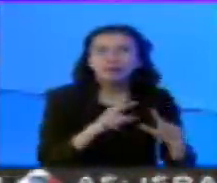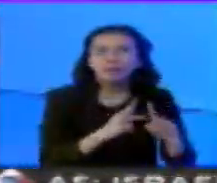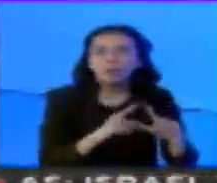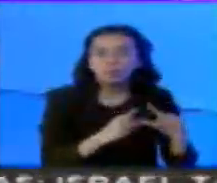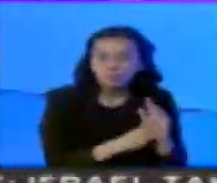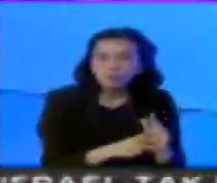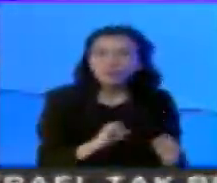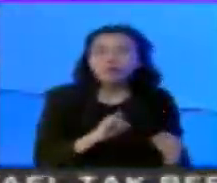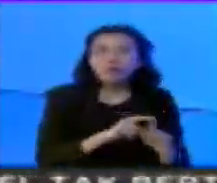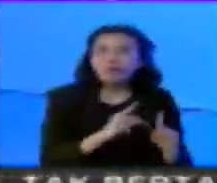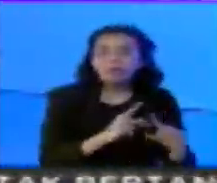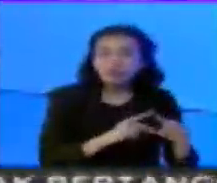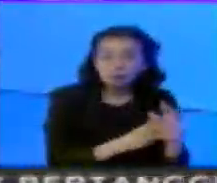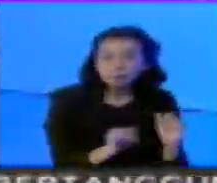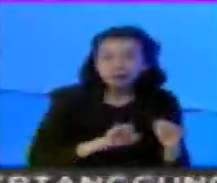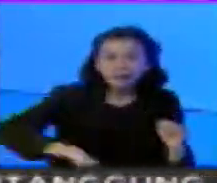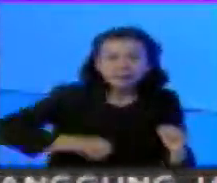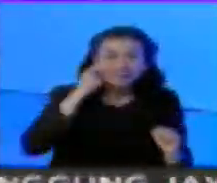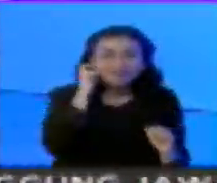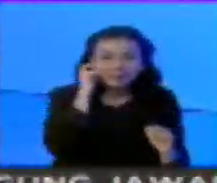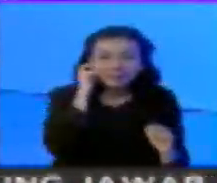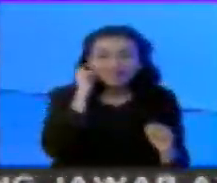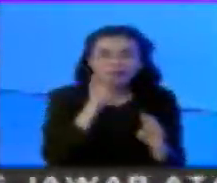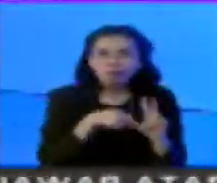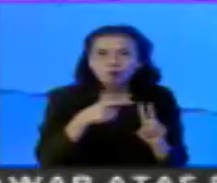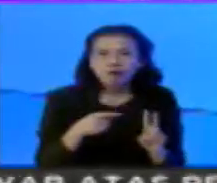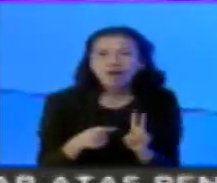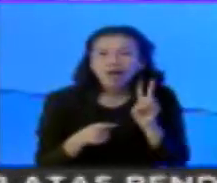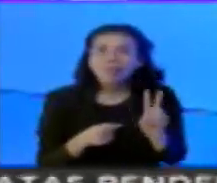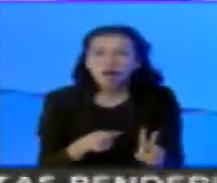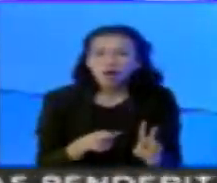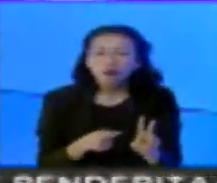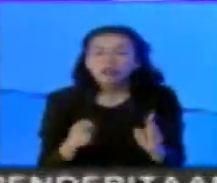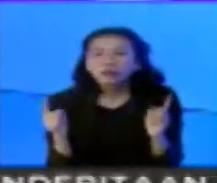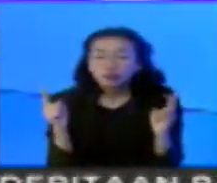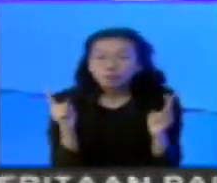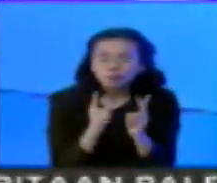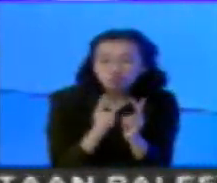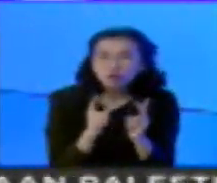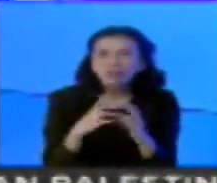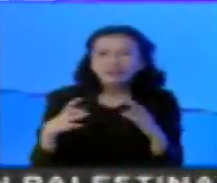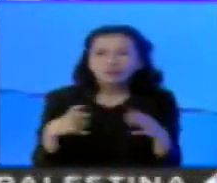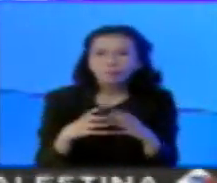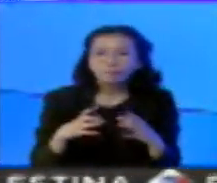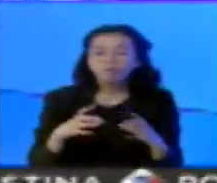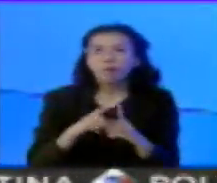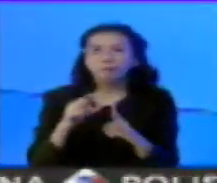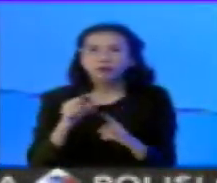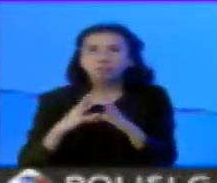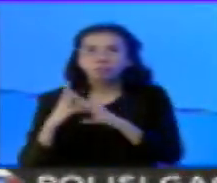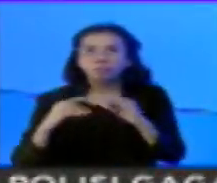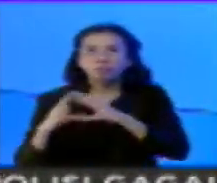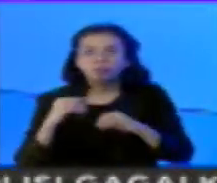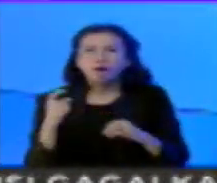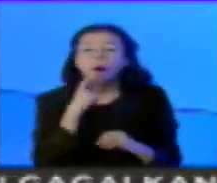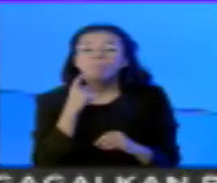istrinya menyambut kehadiran jajaran Komisi 3 DPR RI. Pertemuan berlangsung tertutup. Wakil Ketua Komisi 4 Desmond Mahesa menyebut kunjungan